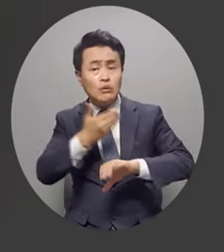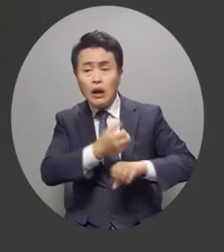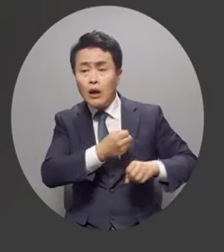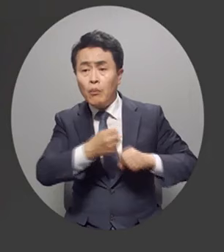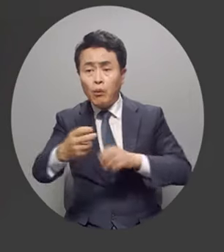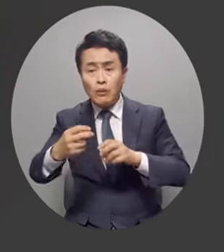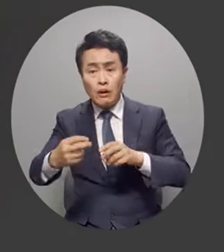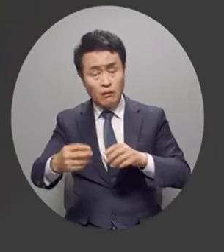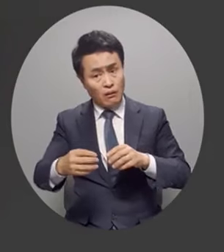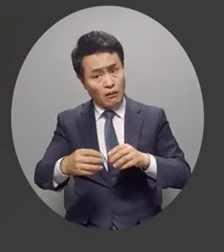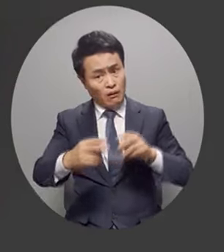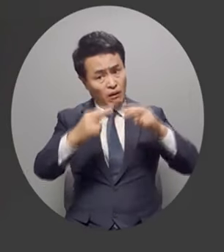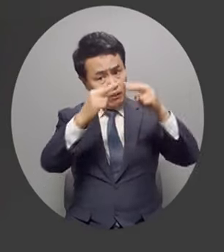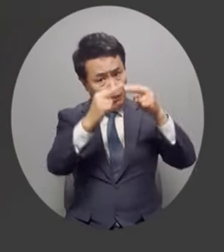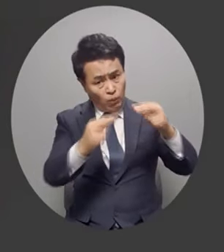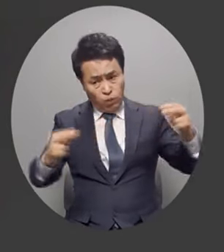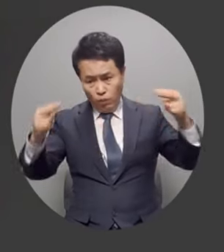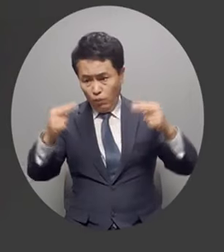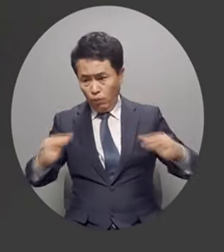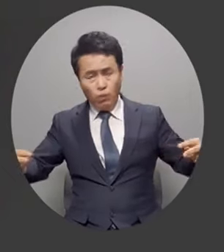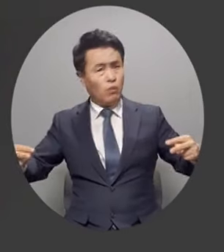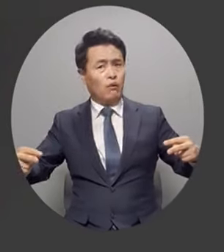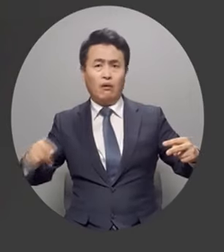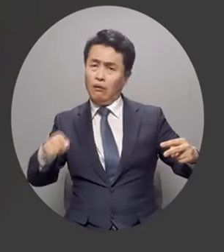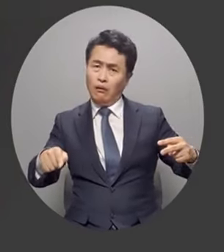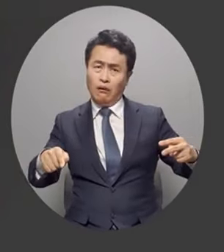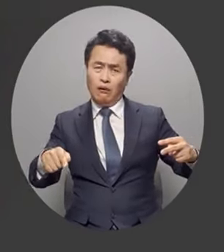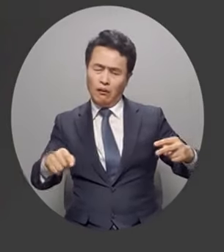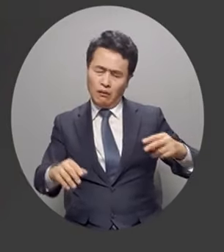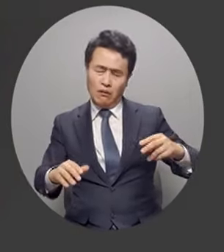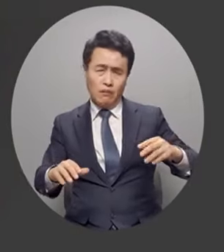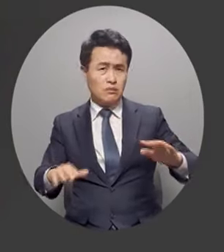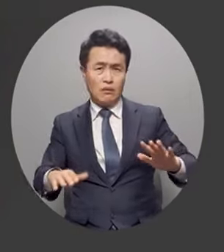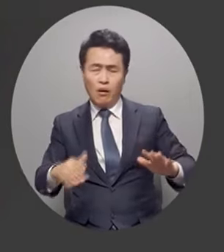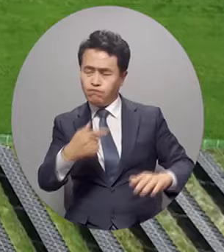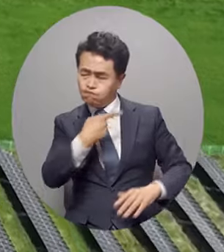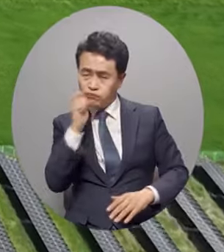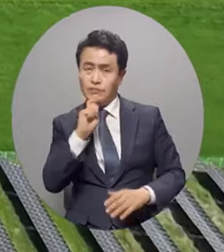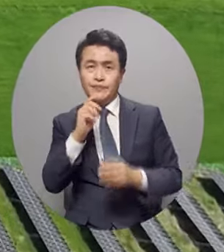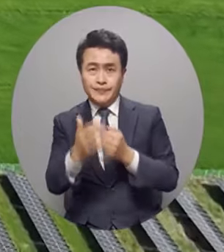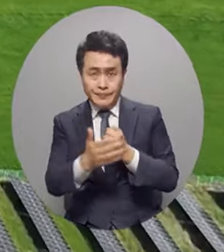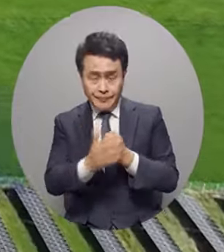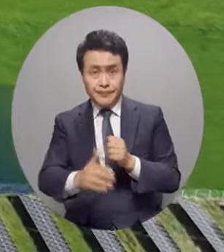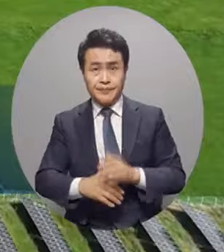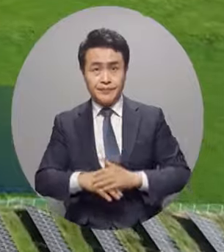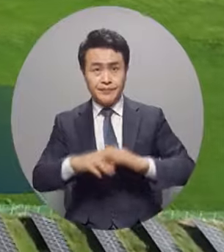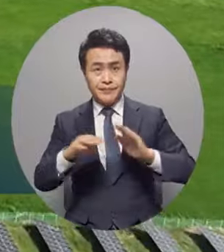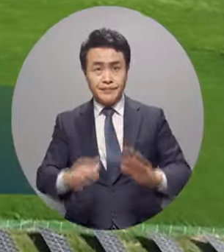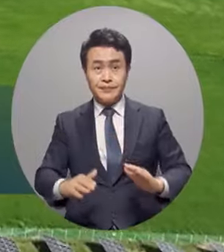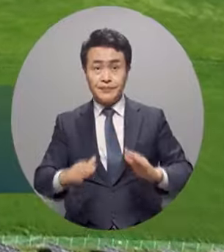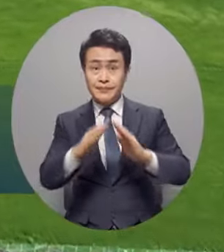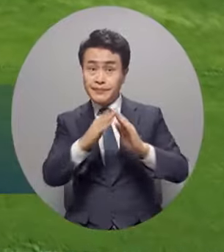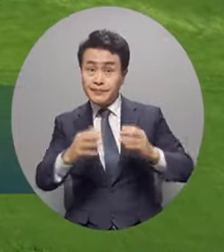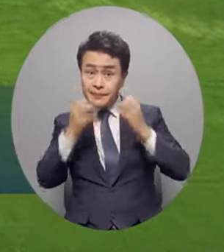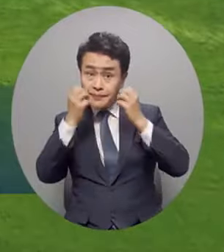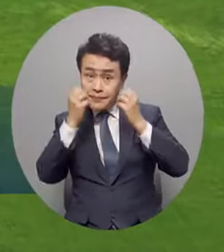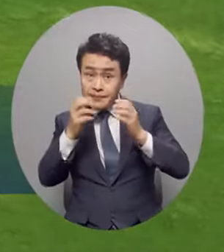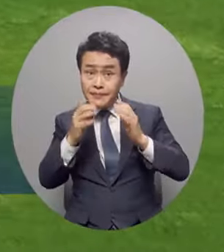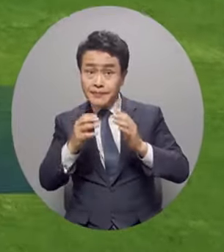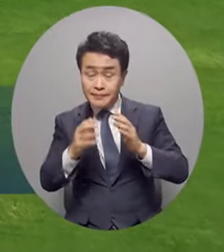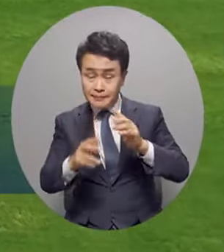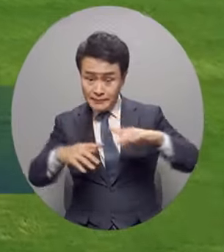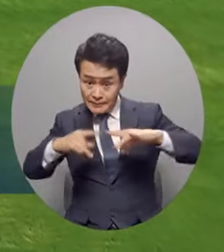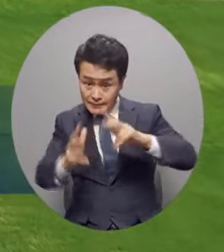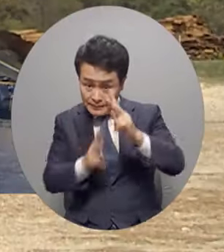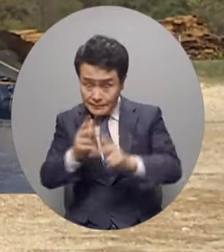보낼 수 있는 공급망인 송전 능력 역시 포화 상태라는 겁니다. 호남 지역에서 이제 신규로 발전 사업을 허가를